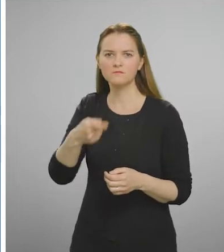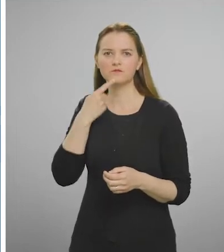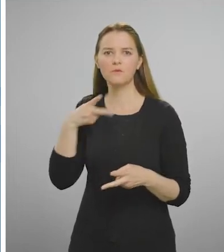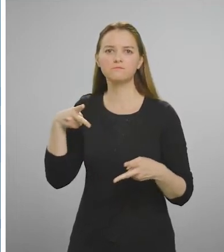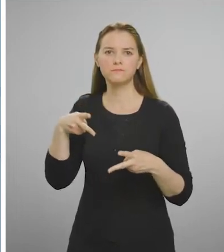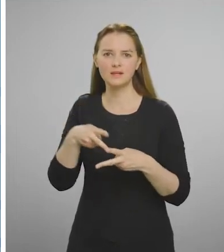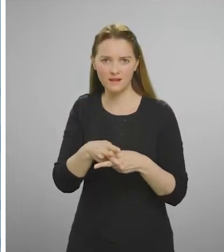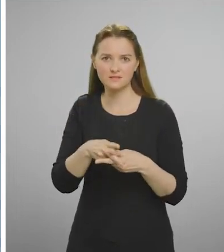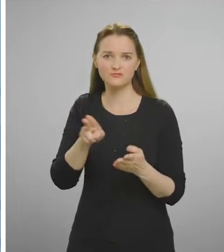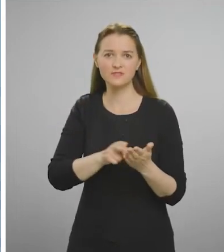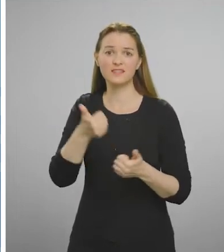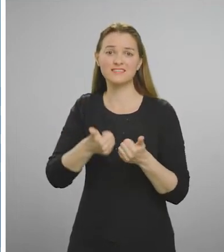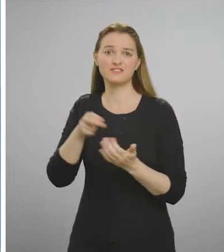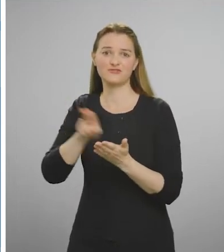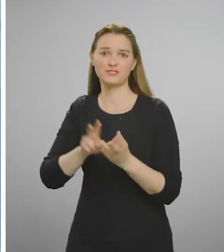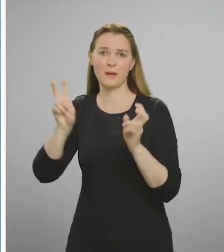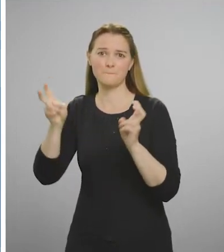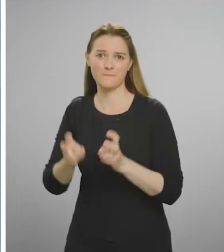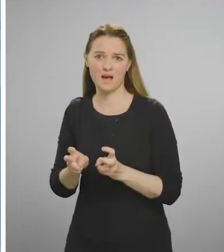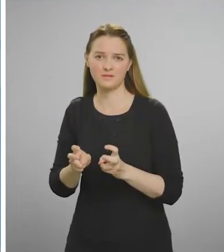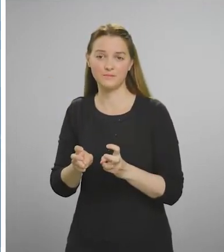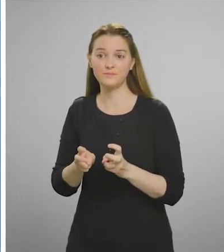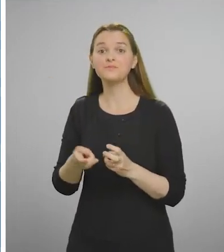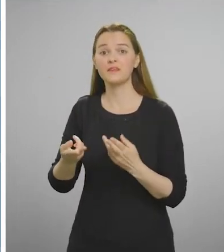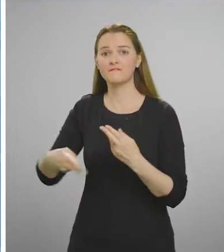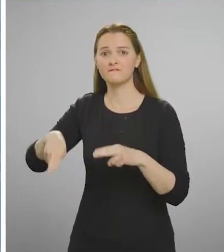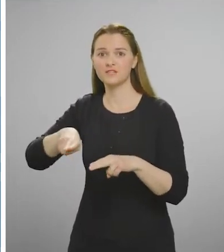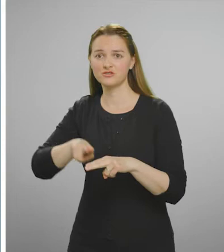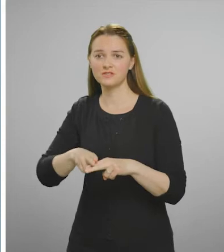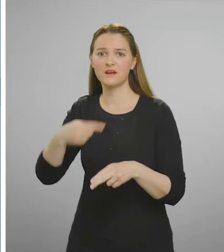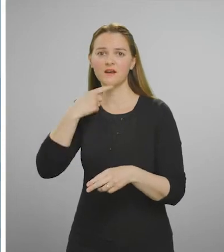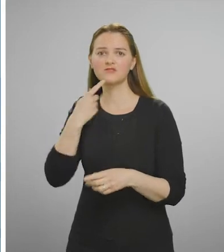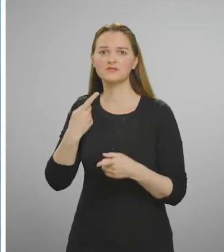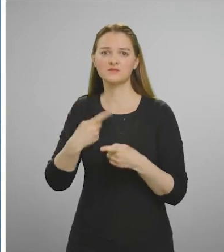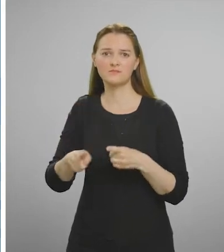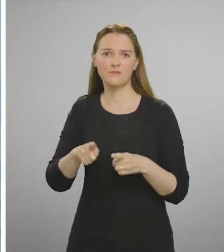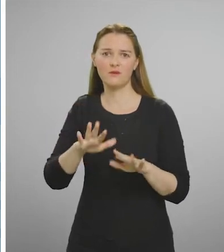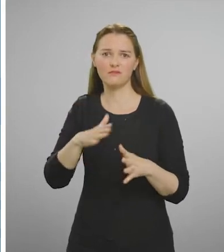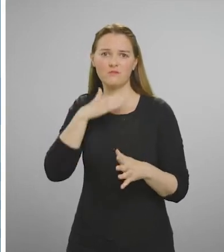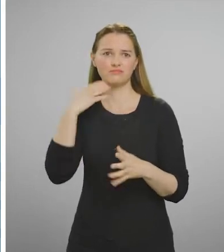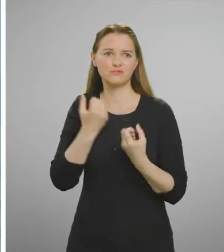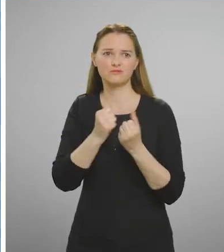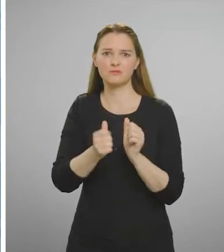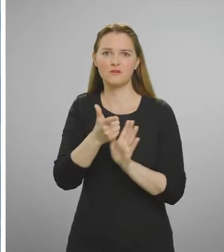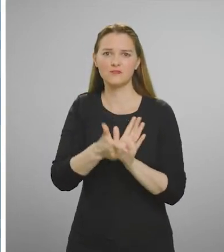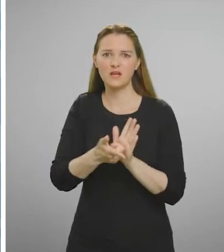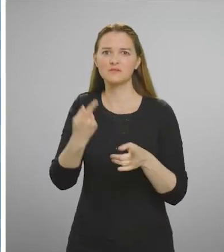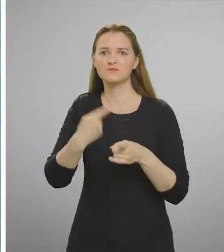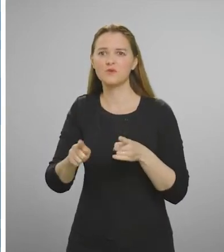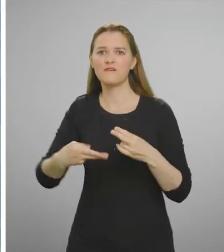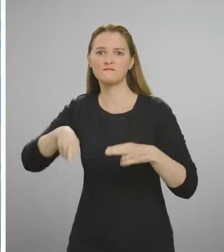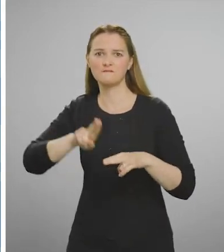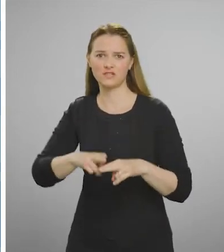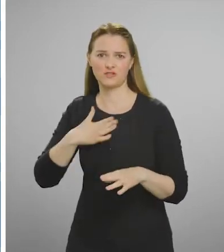čitati ili su tijekom pandemije čitali u manjoj mjeri. Za većinu njih razlog je manjak slobodnog vremena jer su imali više